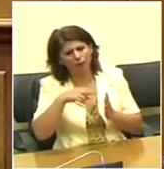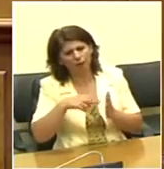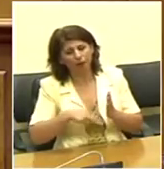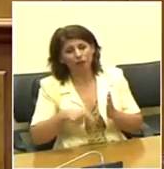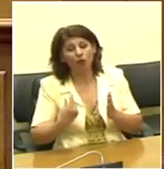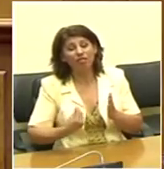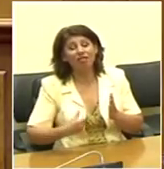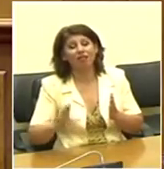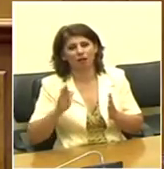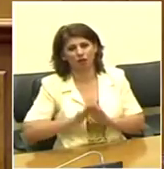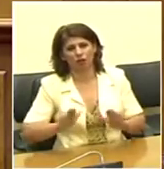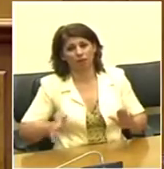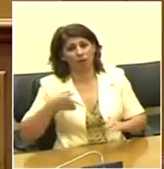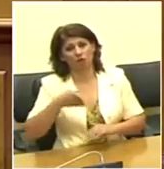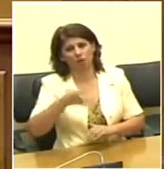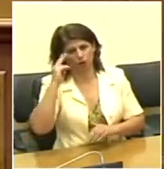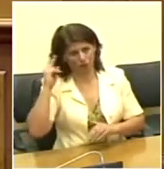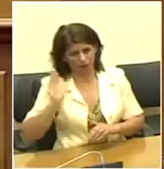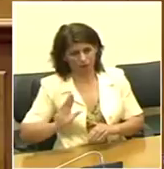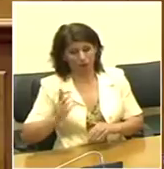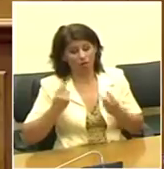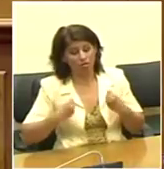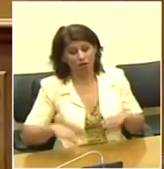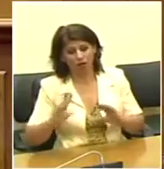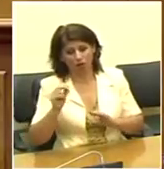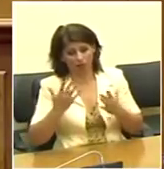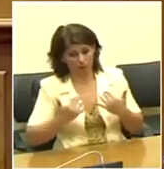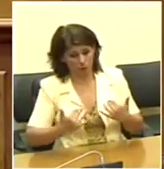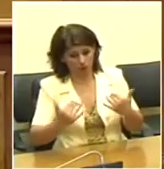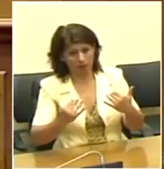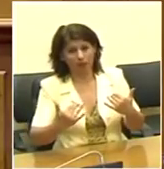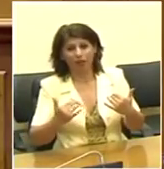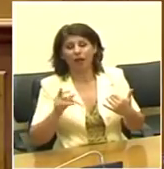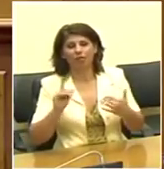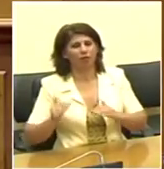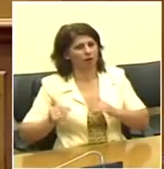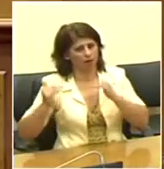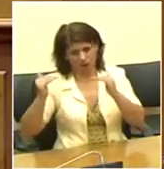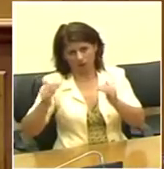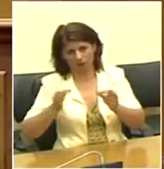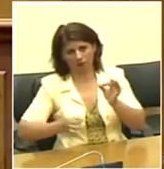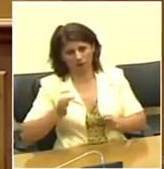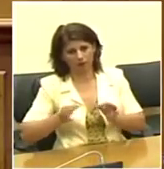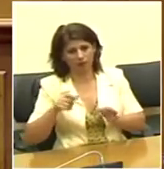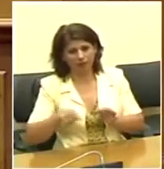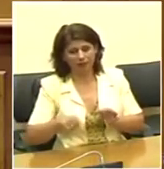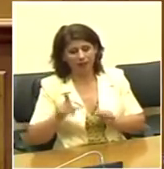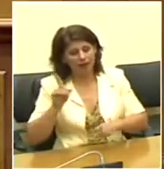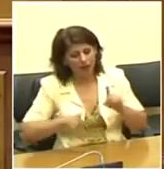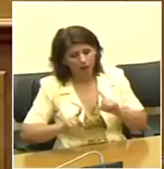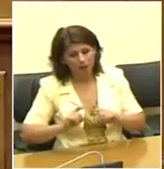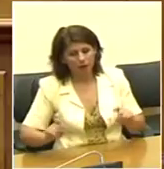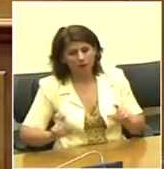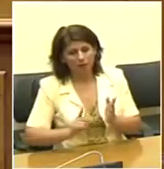για τα παιδιά μας που πάνε στο πανεπιστήμιο, δεν είναι καλά για τη Βουλή των Ελλήνων, δεν αναβαθμίζουν τη συζήτηση. Γιατί είναι μερικά πράγματα που πρέπει